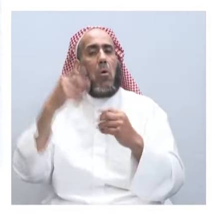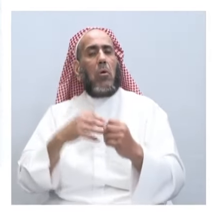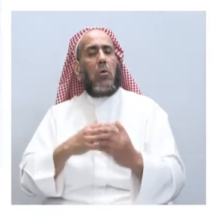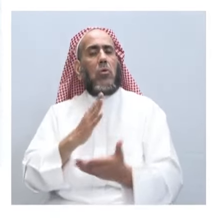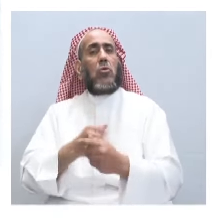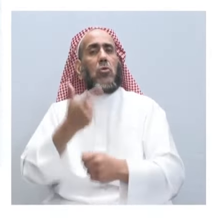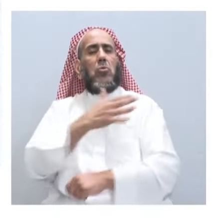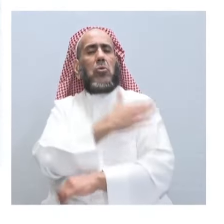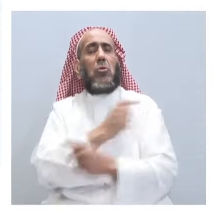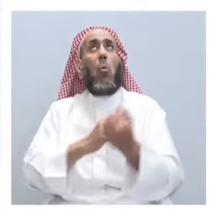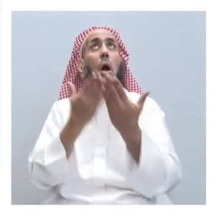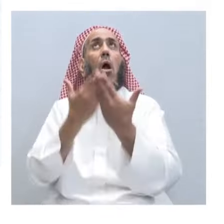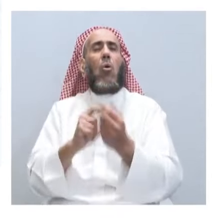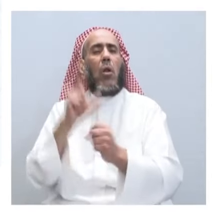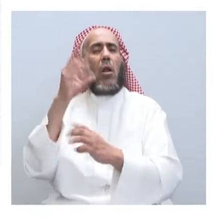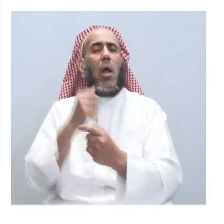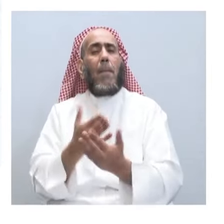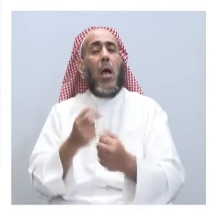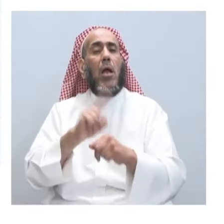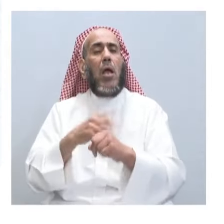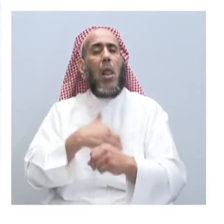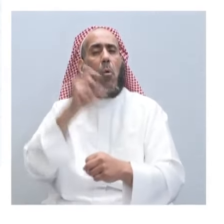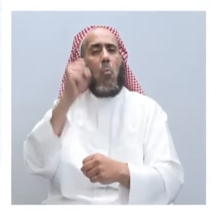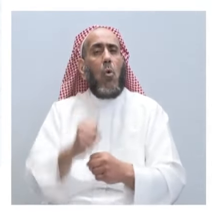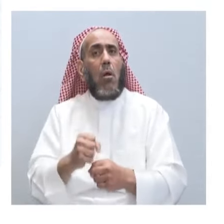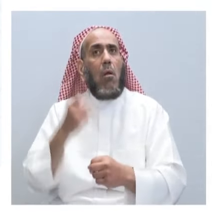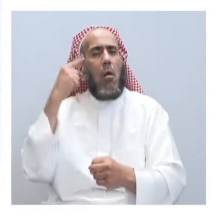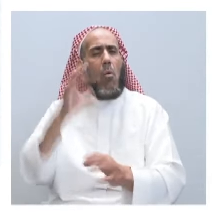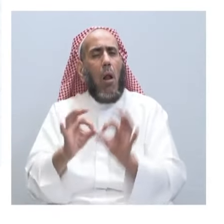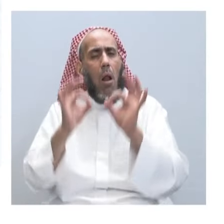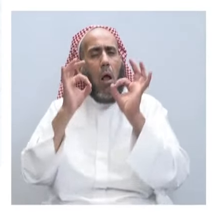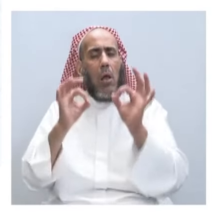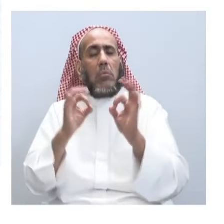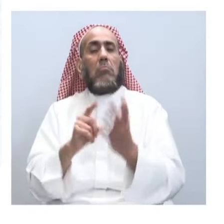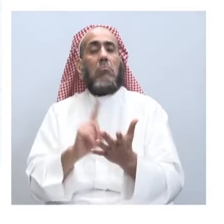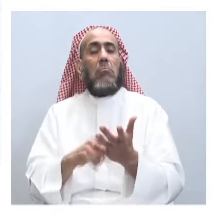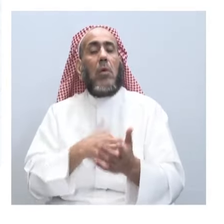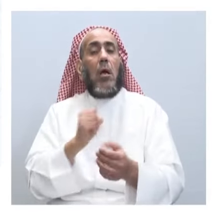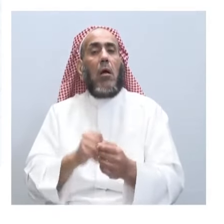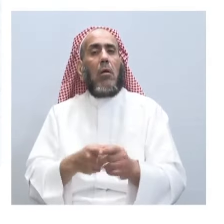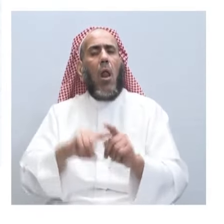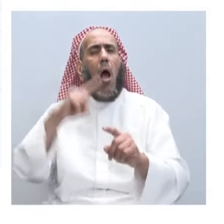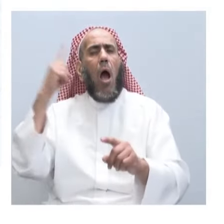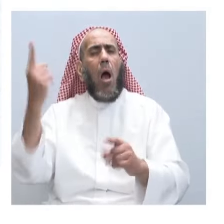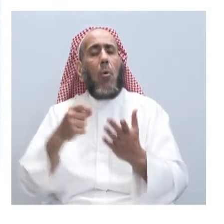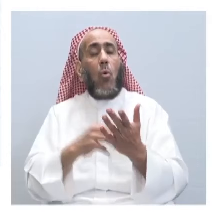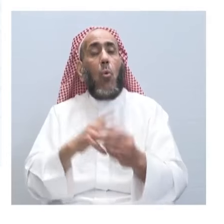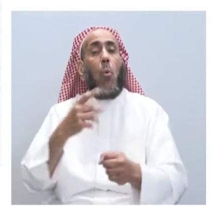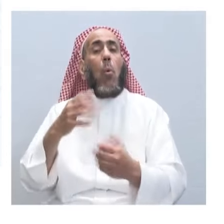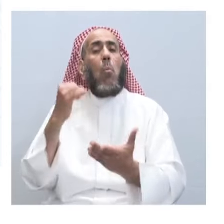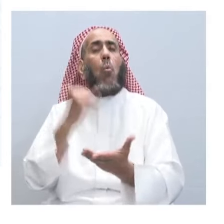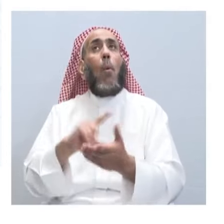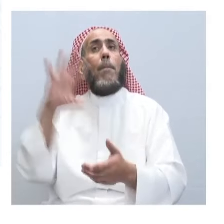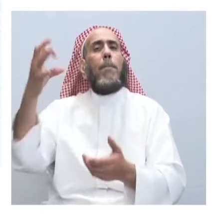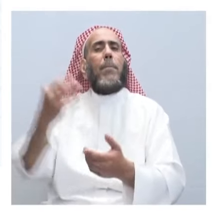التوكل على الله عز وجل بان يعلم المؤمن علم اليقين ان الامر كله بيد الله